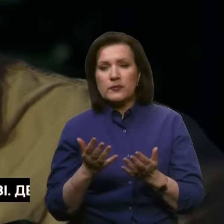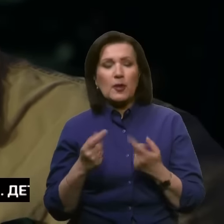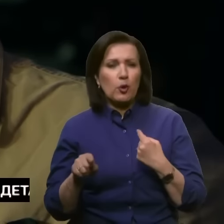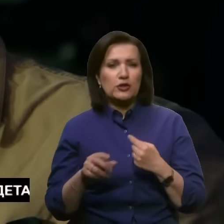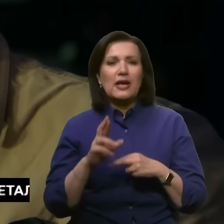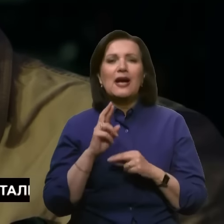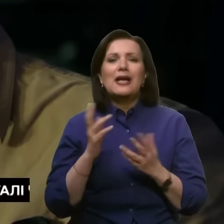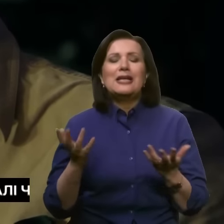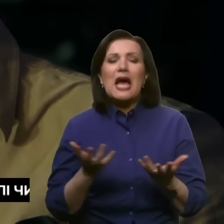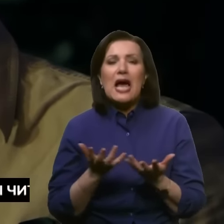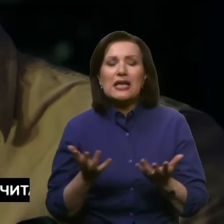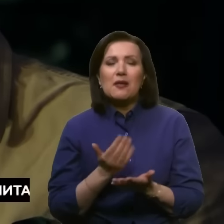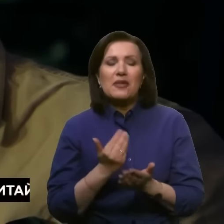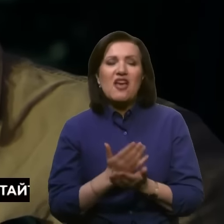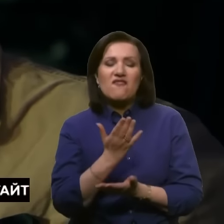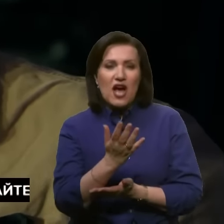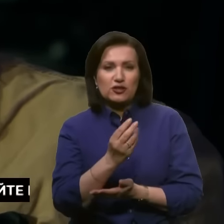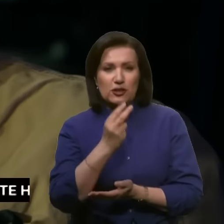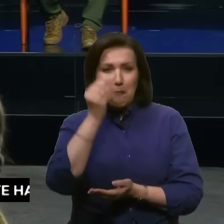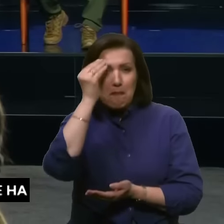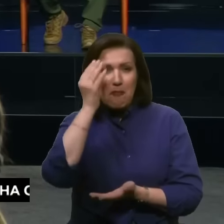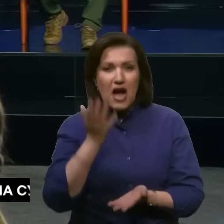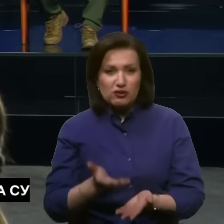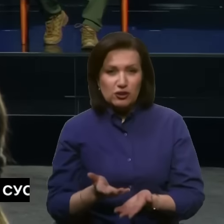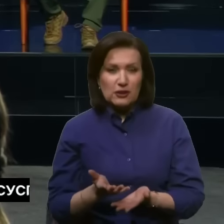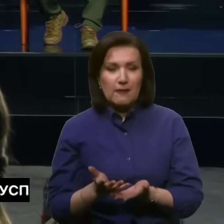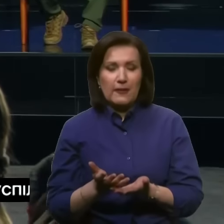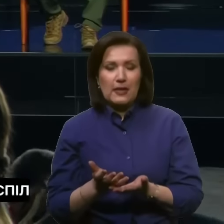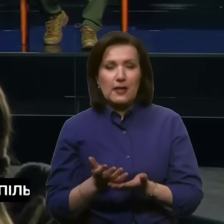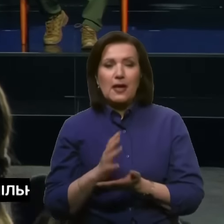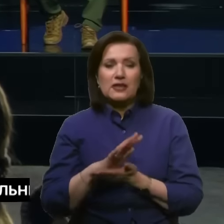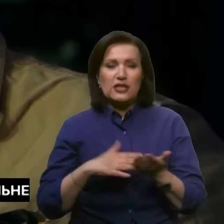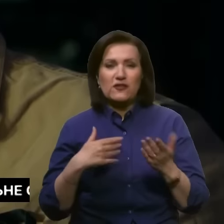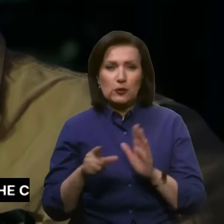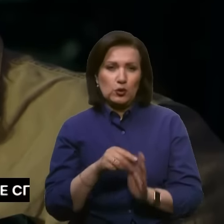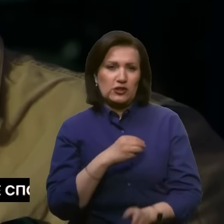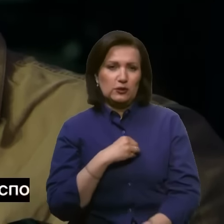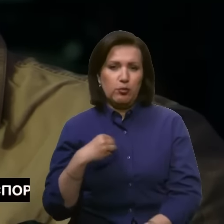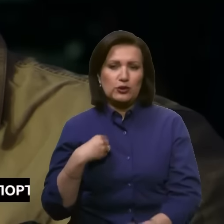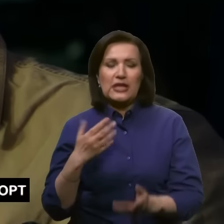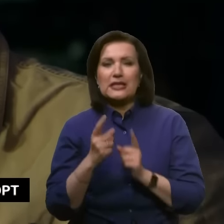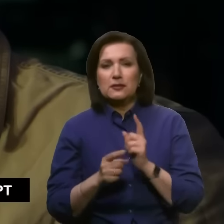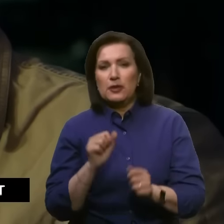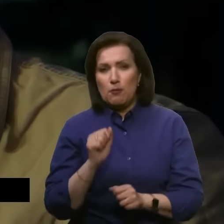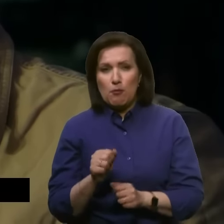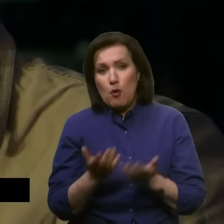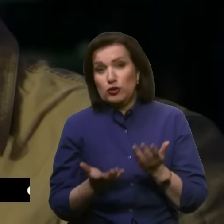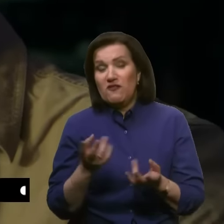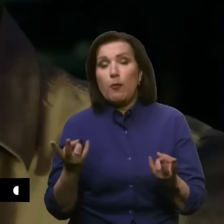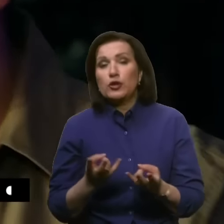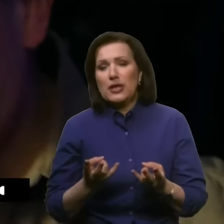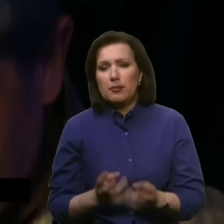по-іншому, які є ваше бачення дальших відносин з Польщею? Які зміни, можливо, потрібні?